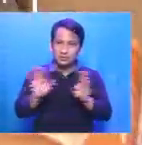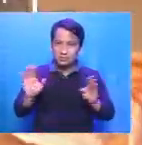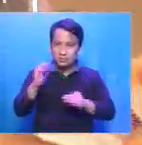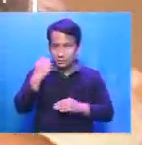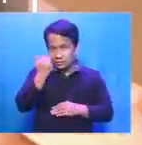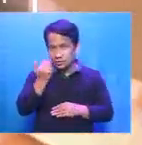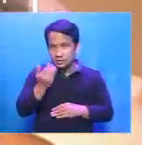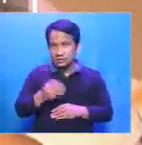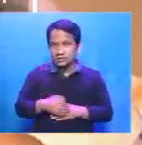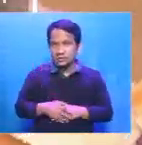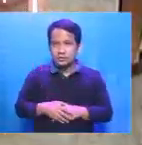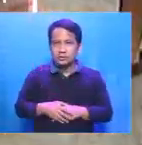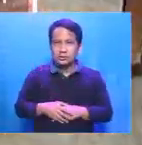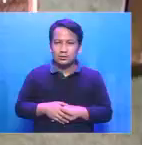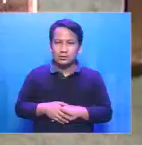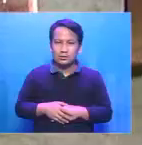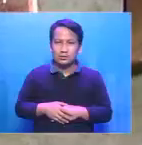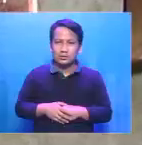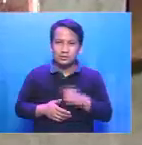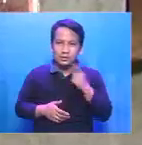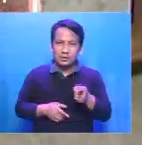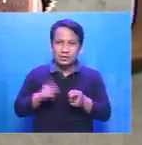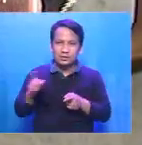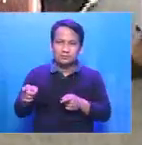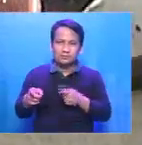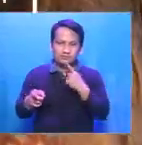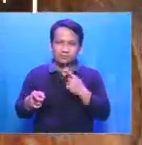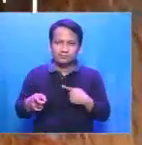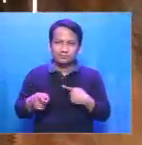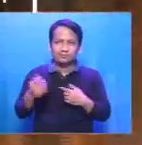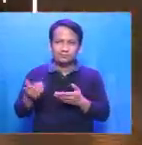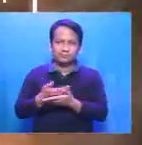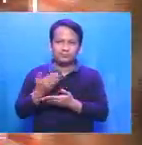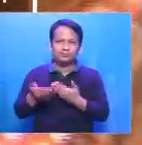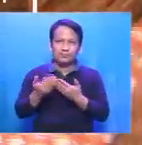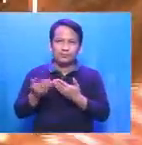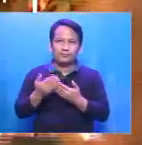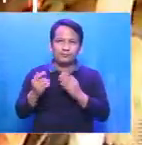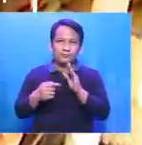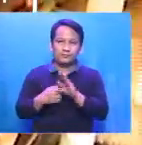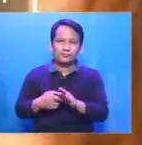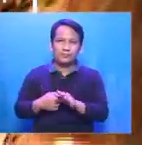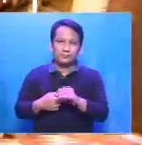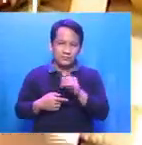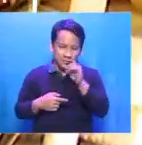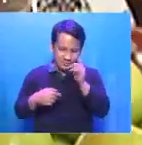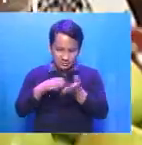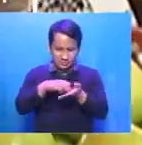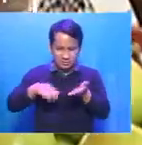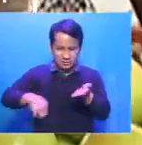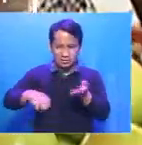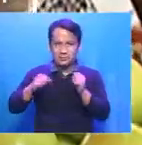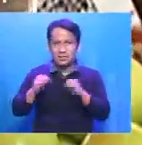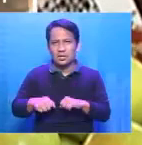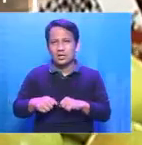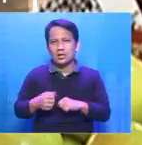mahiyang makipagtawaran. May ilang tindera naman kasi na madaling pakiusapan. Ni-discount namin yung